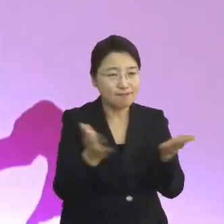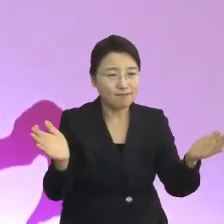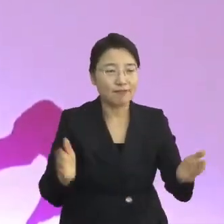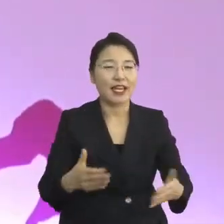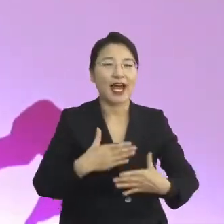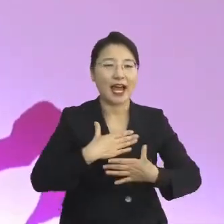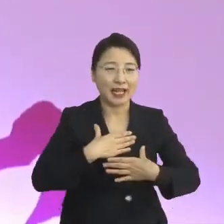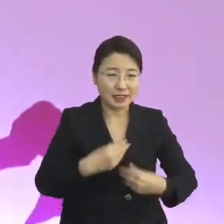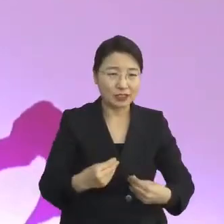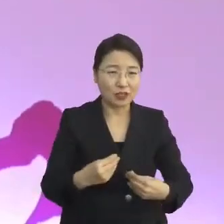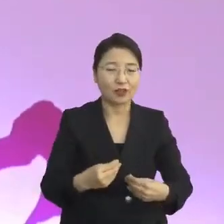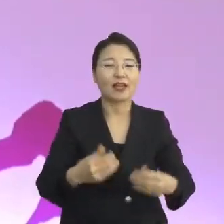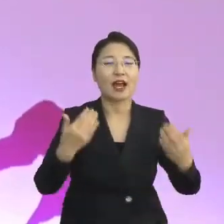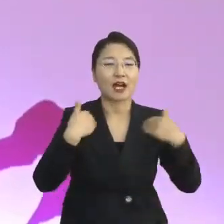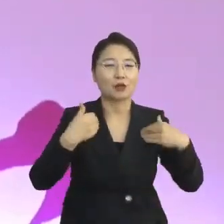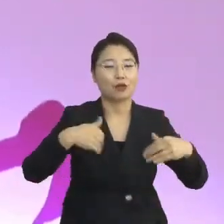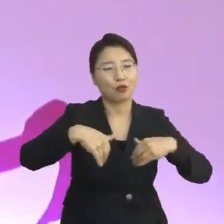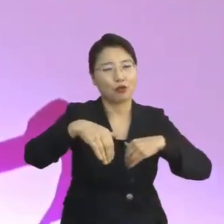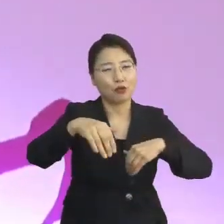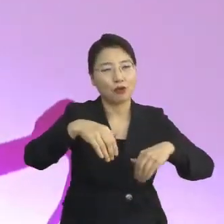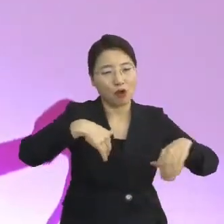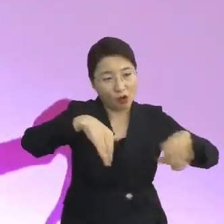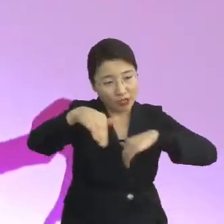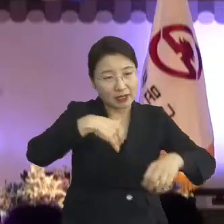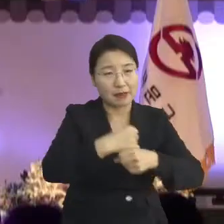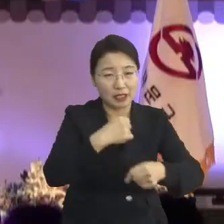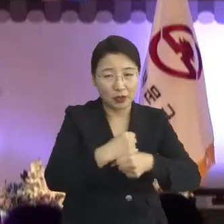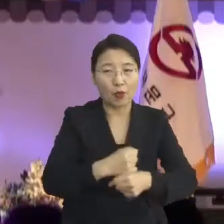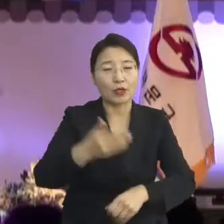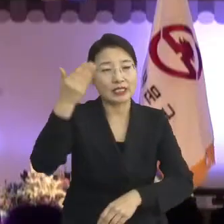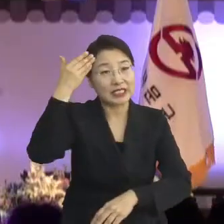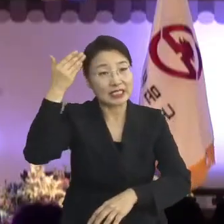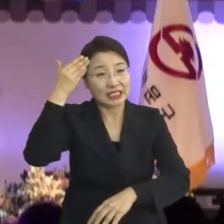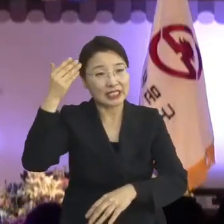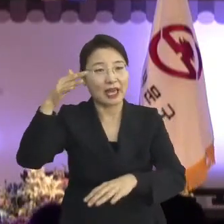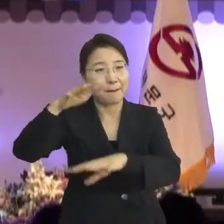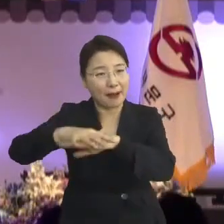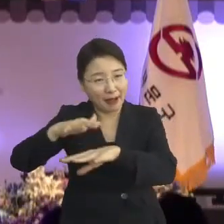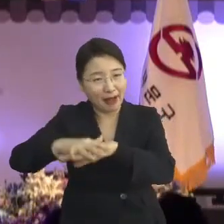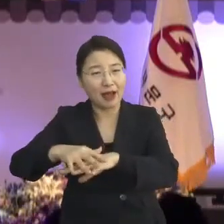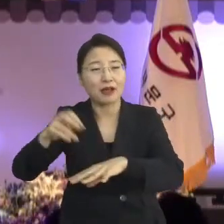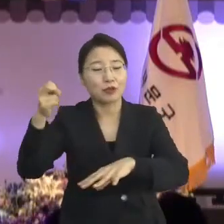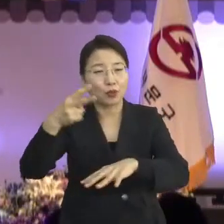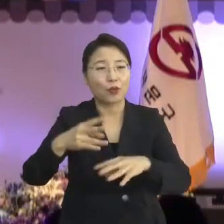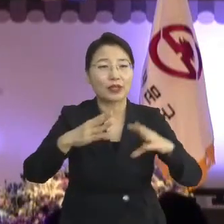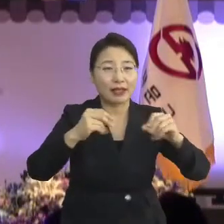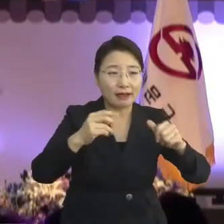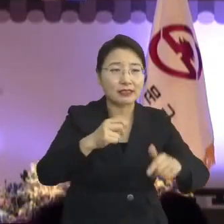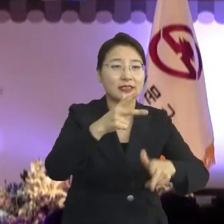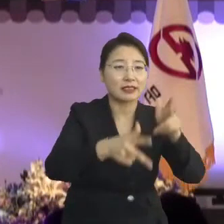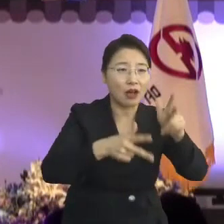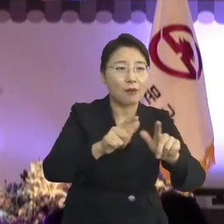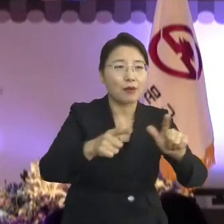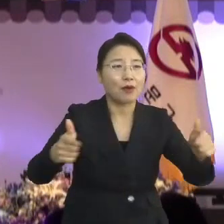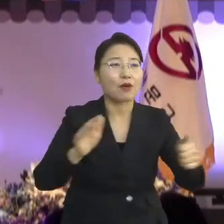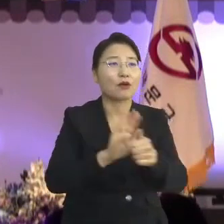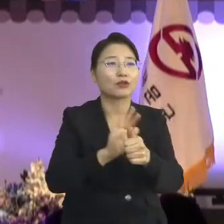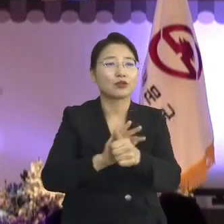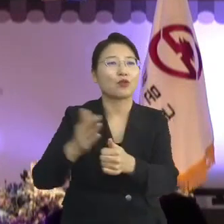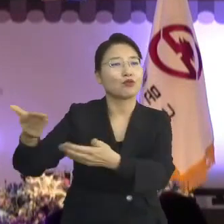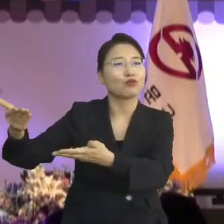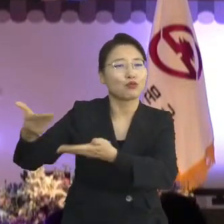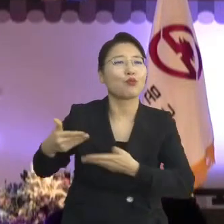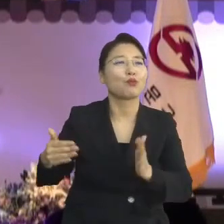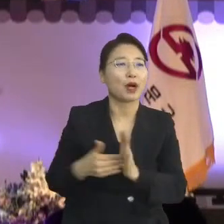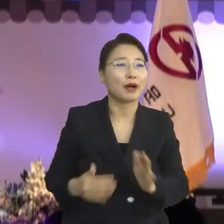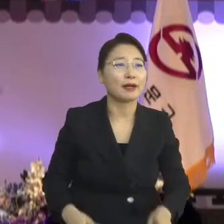안전한 통학로를 정비하였고 지식의 꽃밭 토지 사용과 여러 가지 사업 지원을 받았습니다.